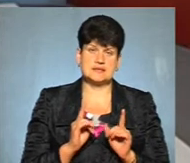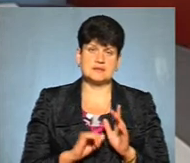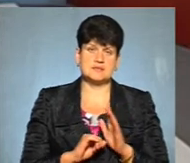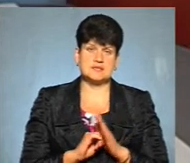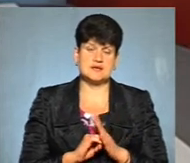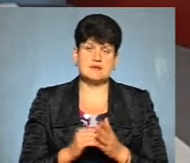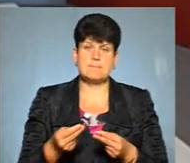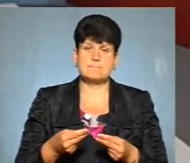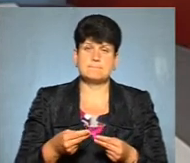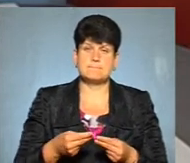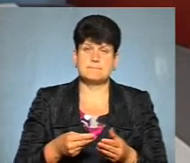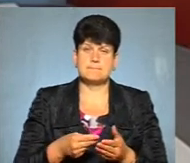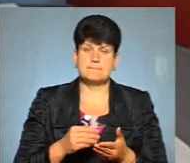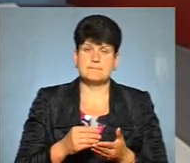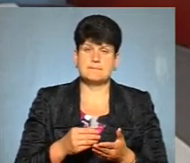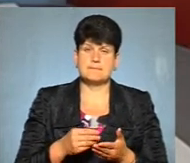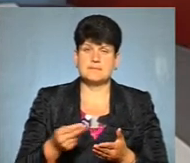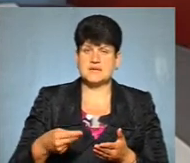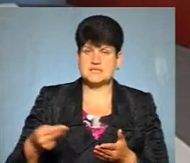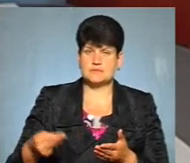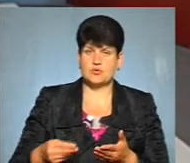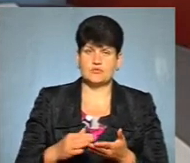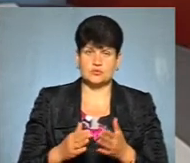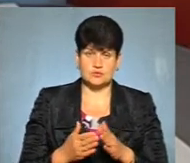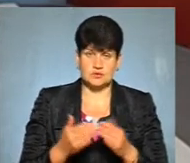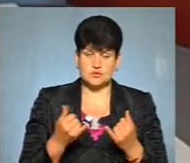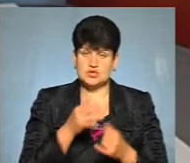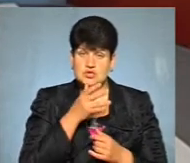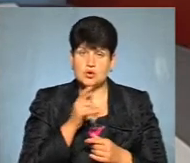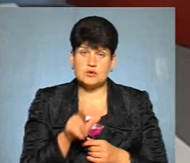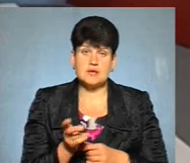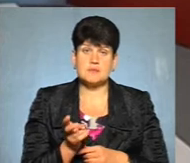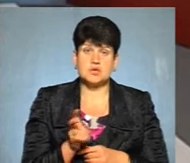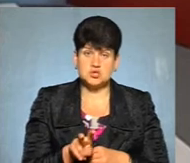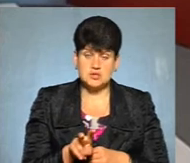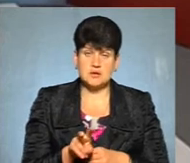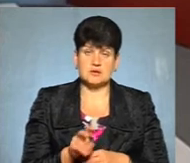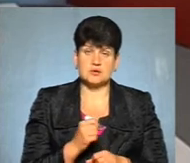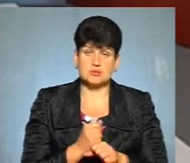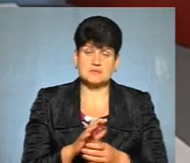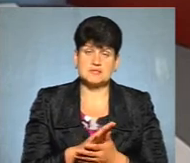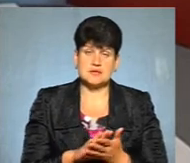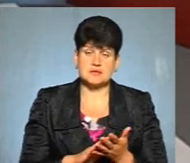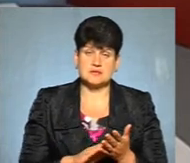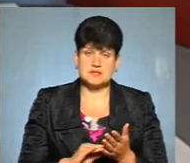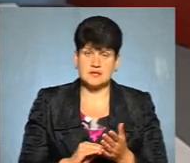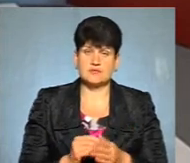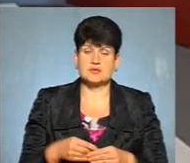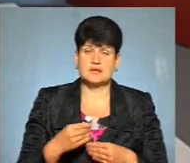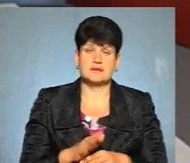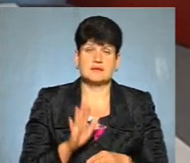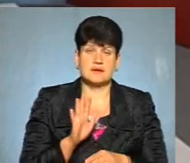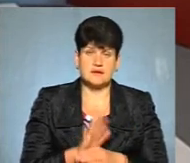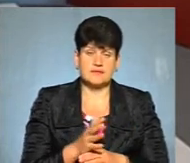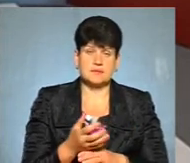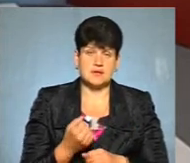письмових договорів. На теперішній час людина прийшла на роботу, написала заяву, керівник видав наказ, її прийняла на